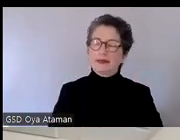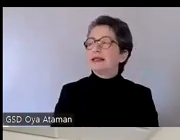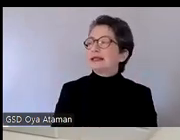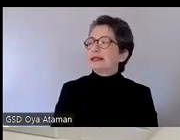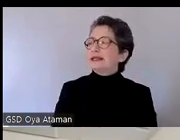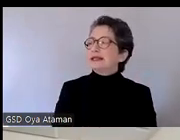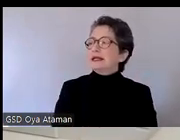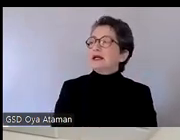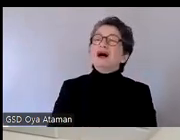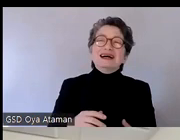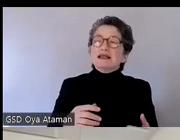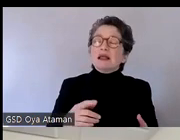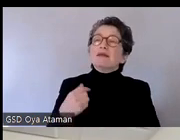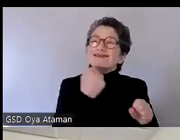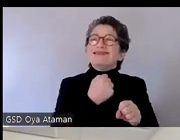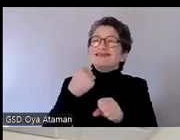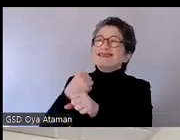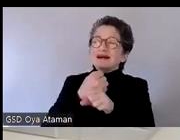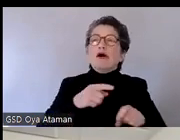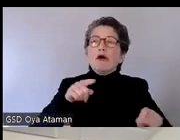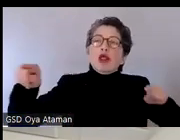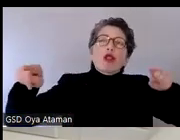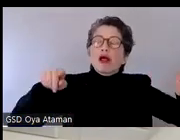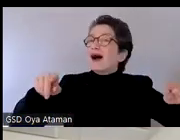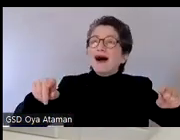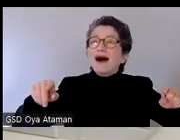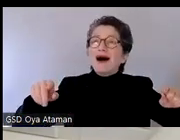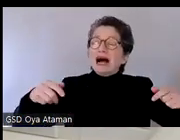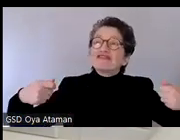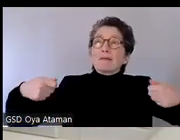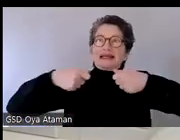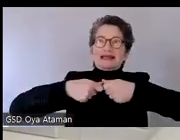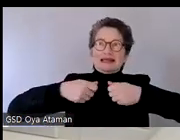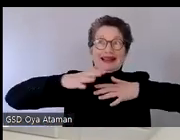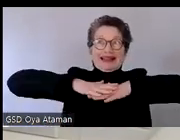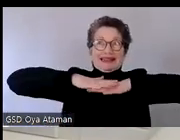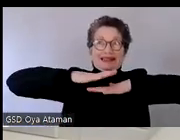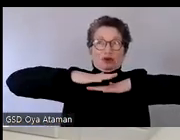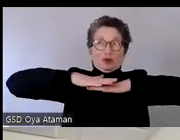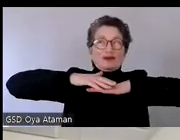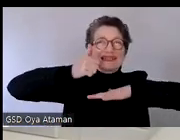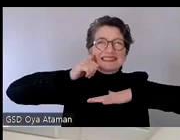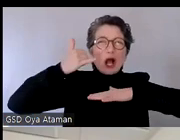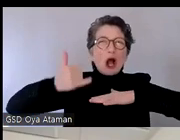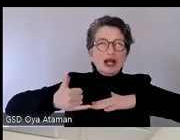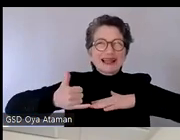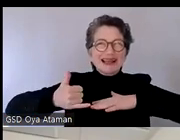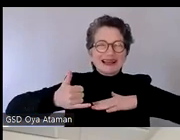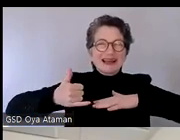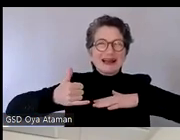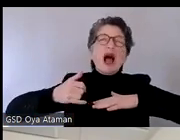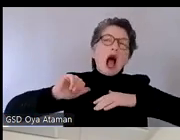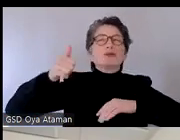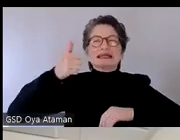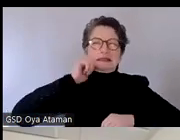Akteure zu verbinden, also Networking zu betreiben. Und das ist genau das, was wir gestern und heute im Prinzip hauptsächlich gestern